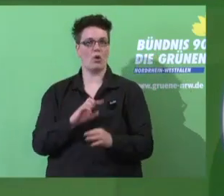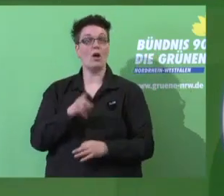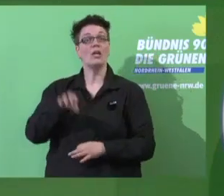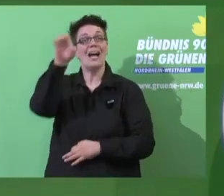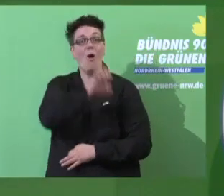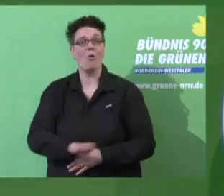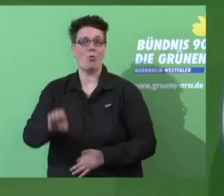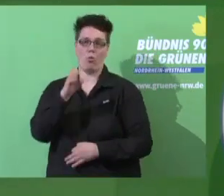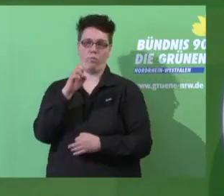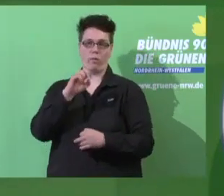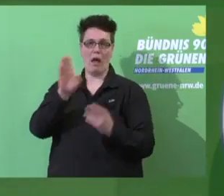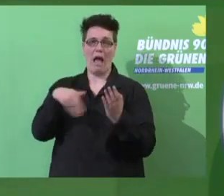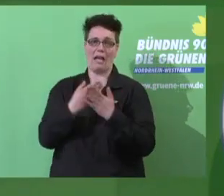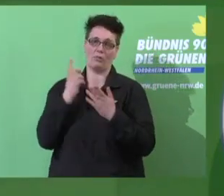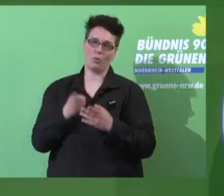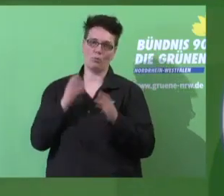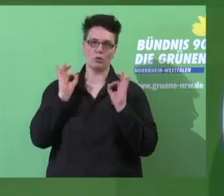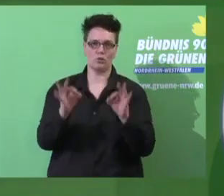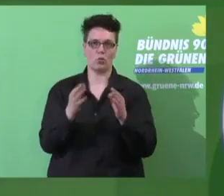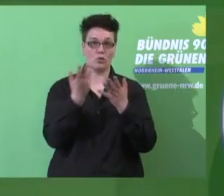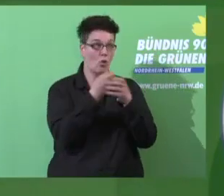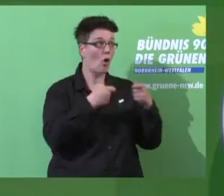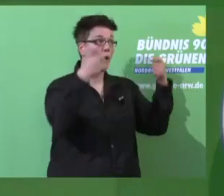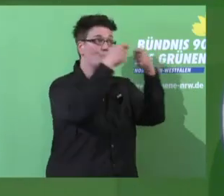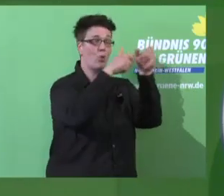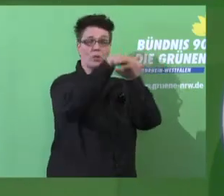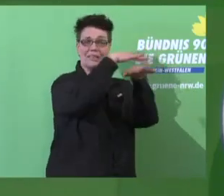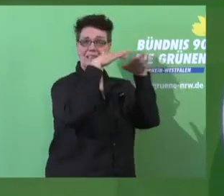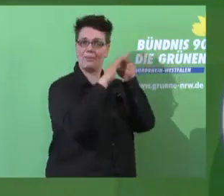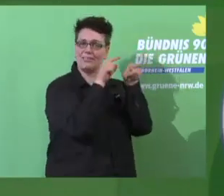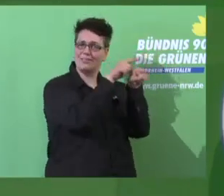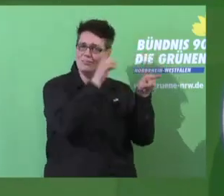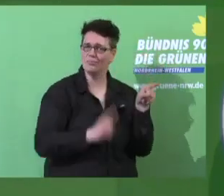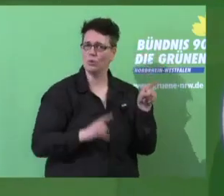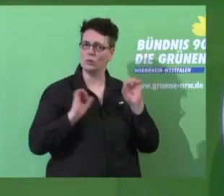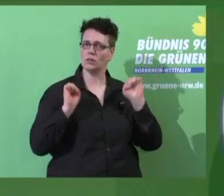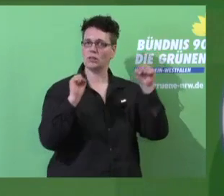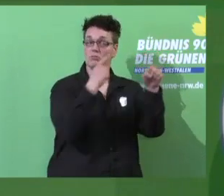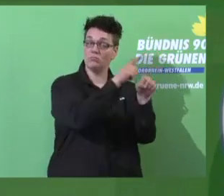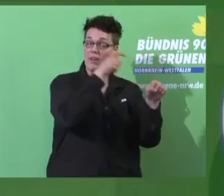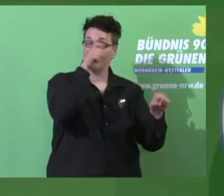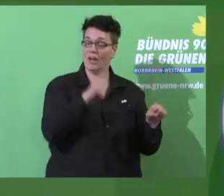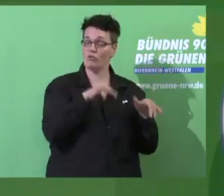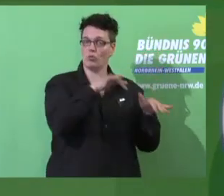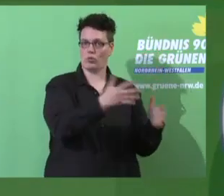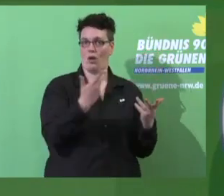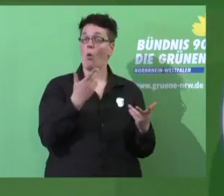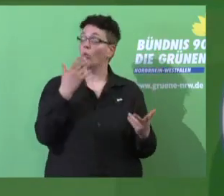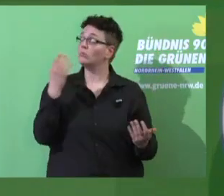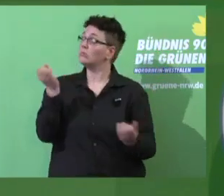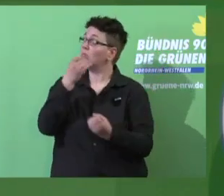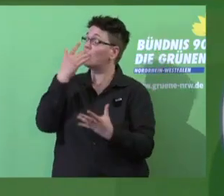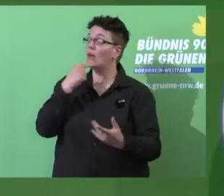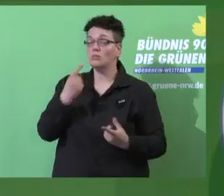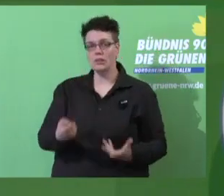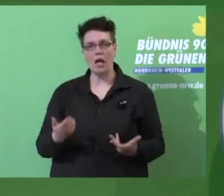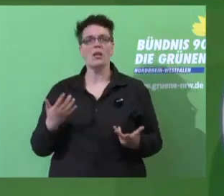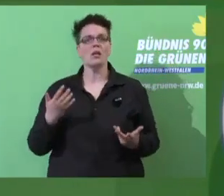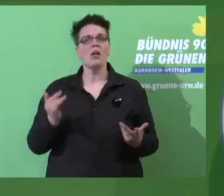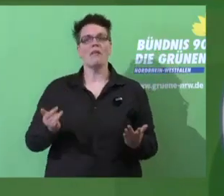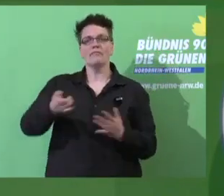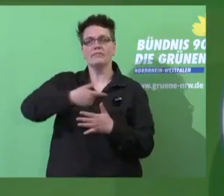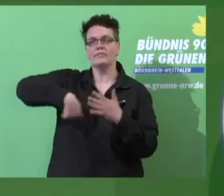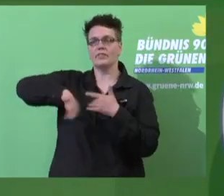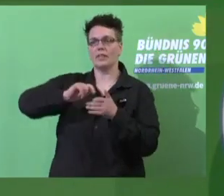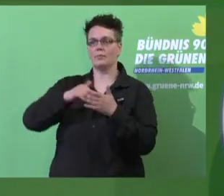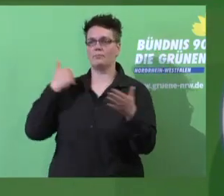ist etwas, was die Bundesebene verantwortlich durchsetzen muss. Und da muss man ganz klar sagen, es ist ein Bereich, wo wir leider noch im Grunde